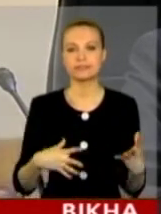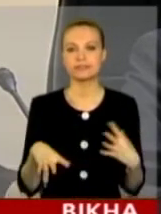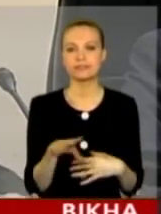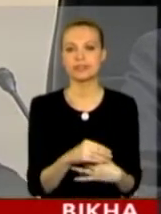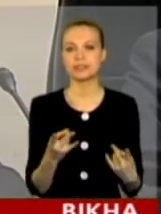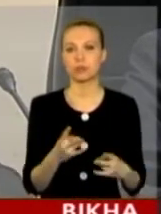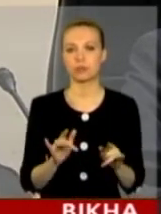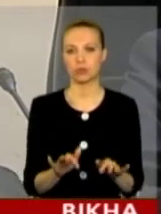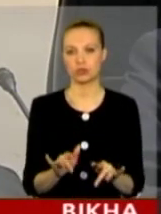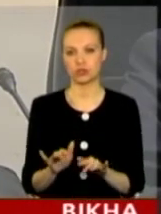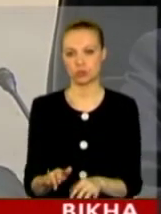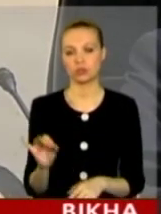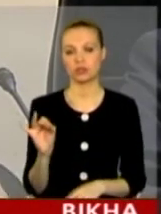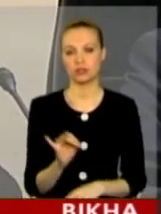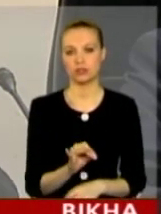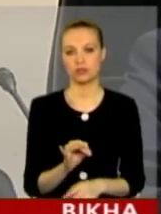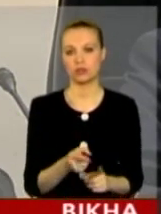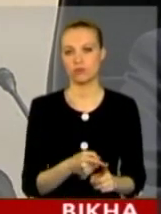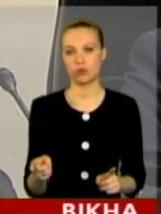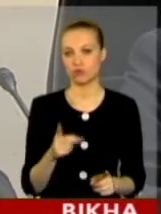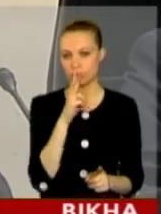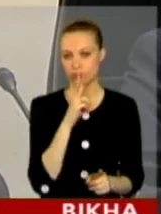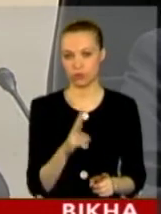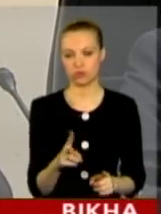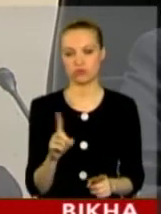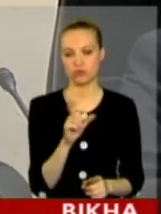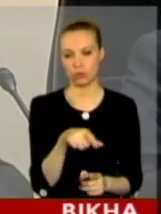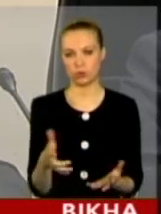процедури і протягом